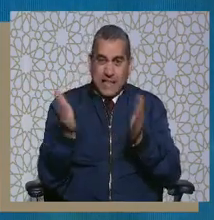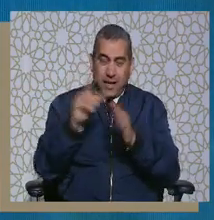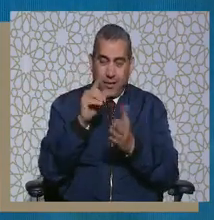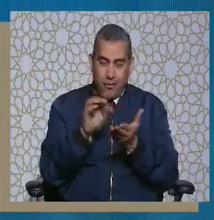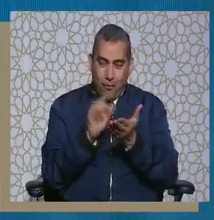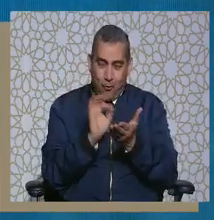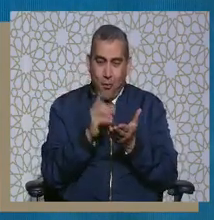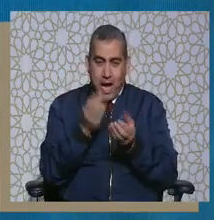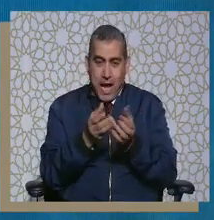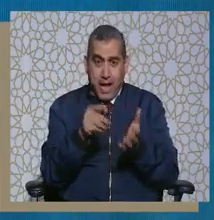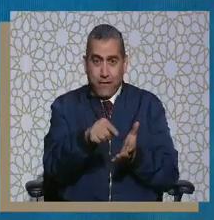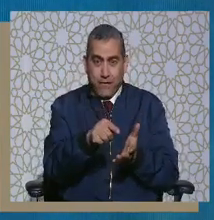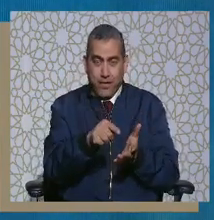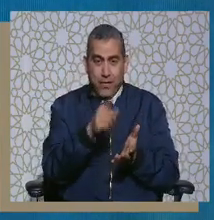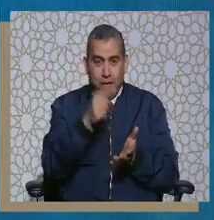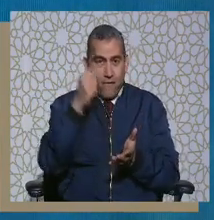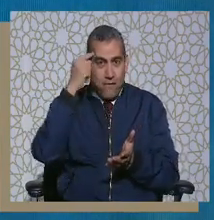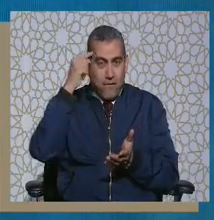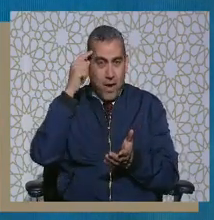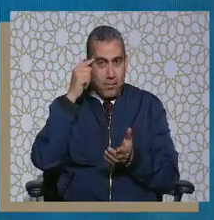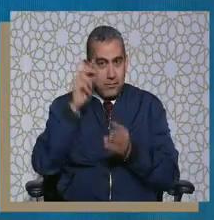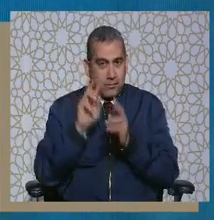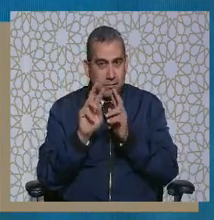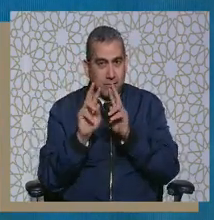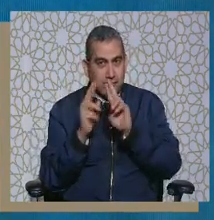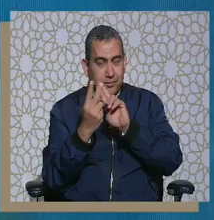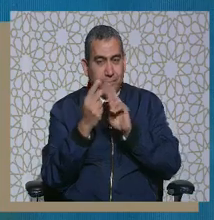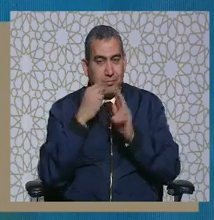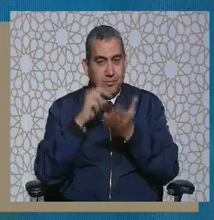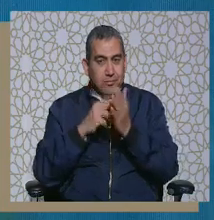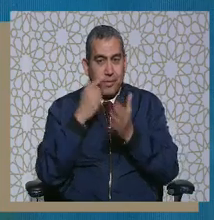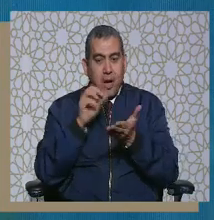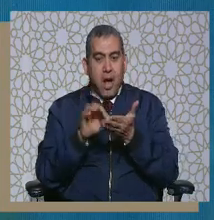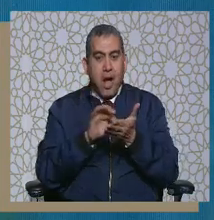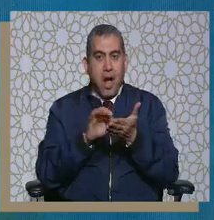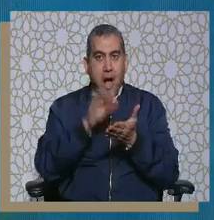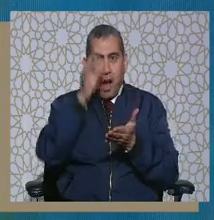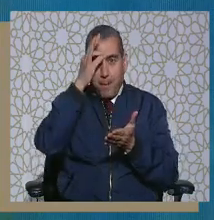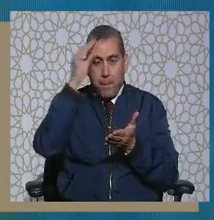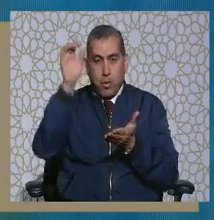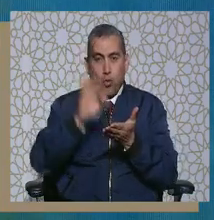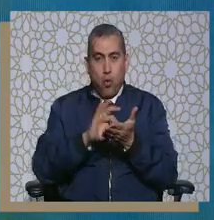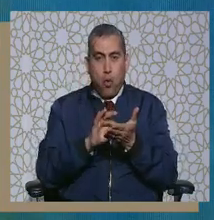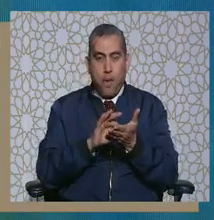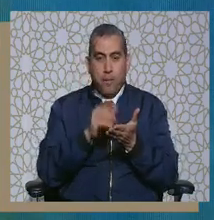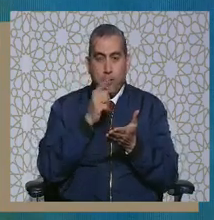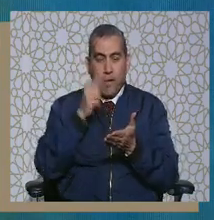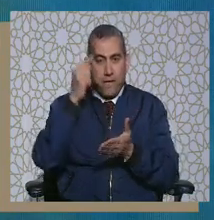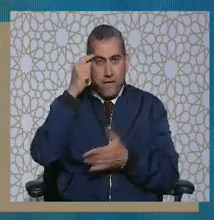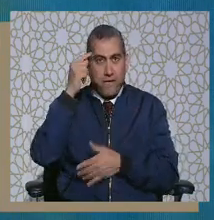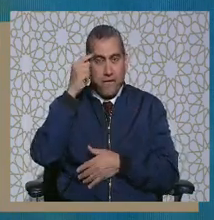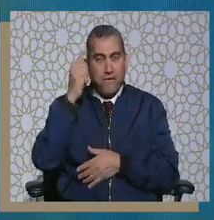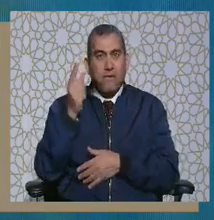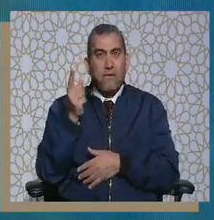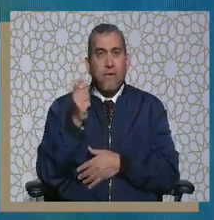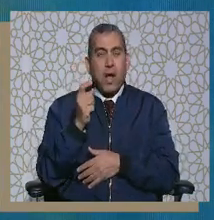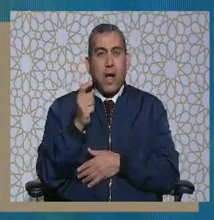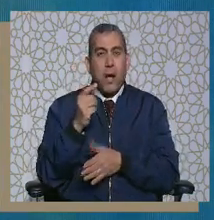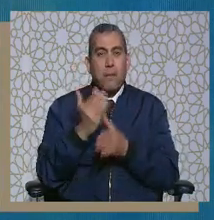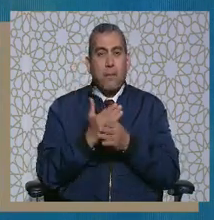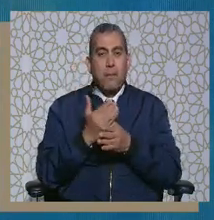مفهومنا وفهمنا عن القضاء والقدر فنفهم ان الاشياء